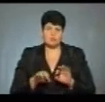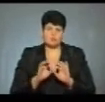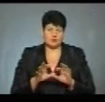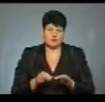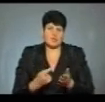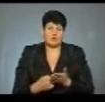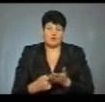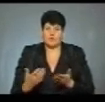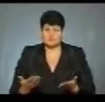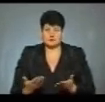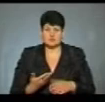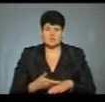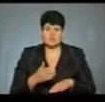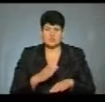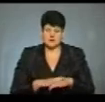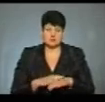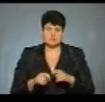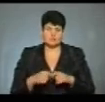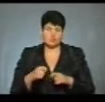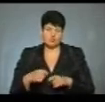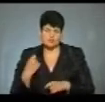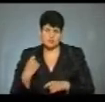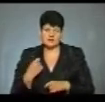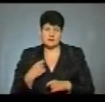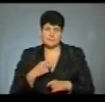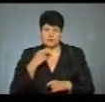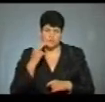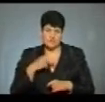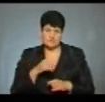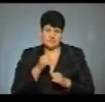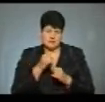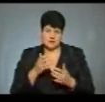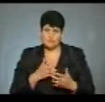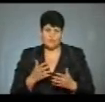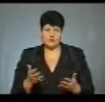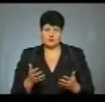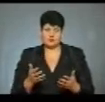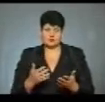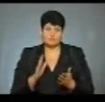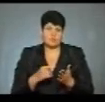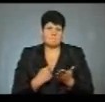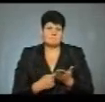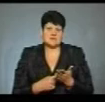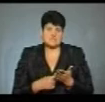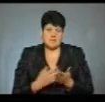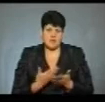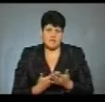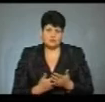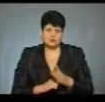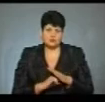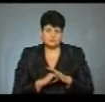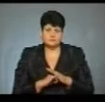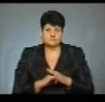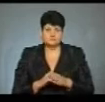належними доказами. Тяжкість кримінального правопорушення, в якому він обвинувачується, не може бути підставою для застосування найбільш